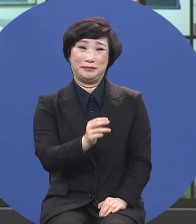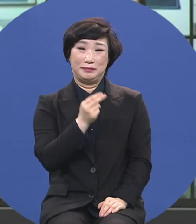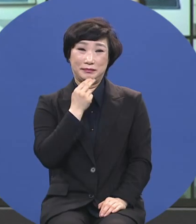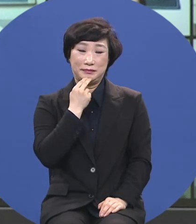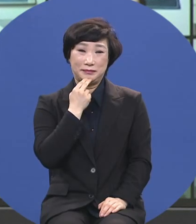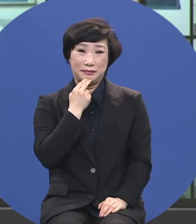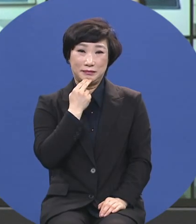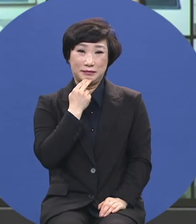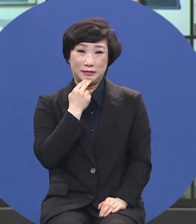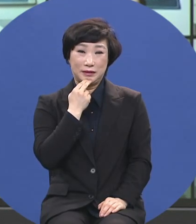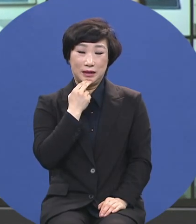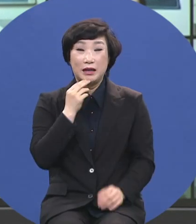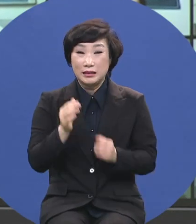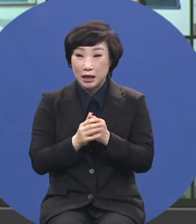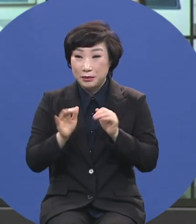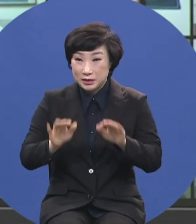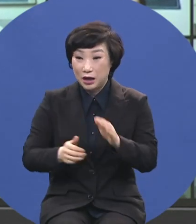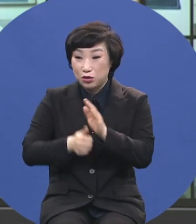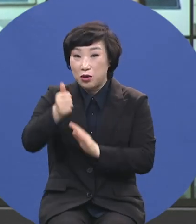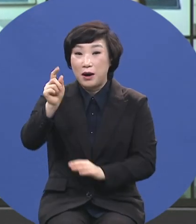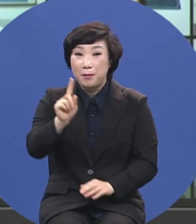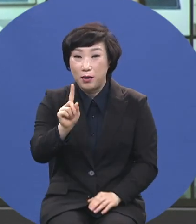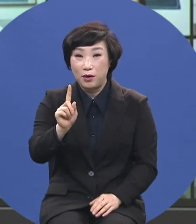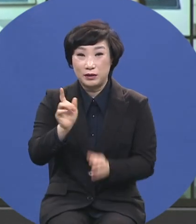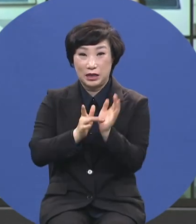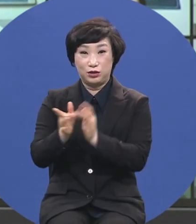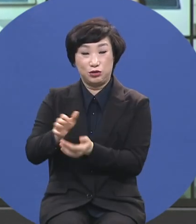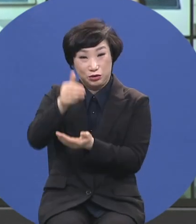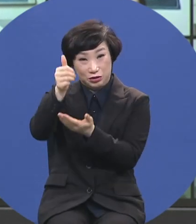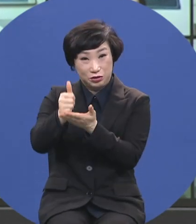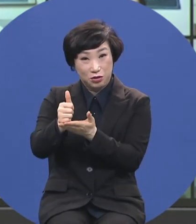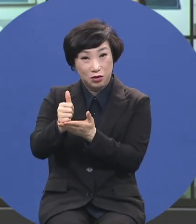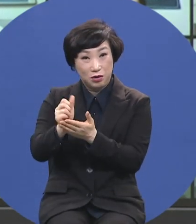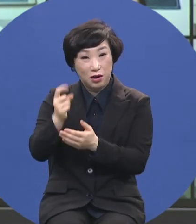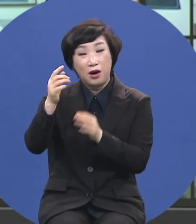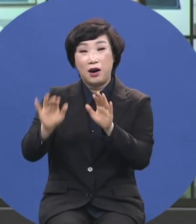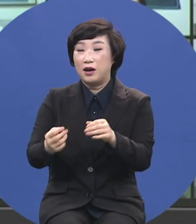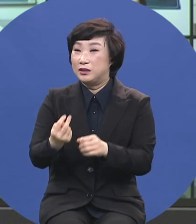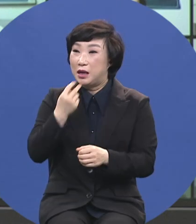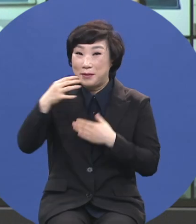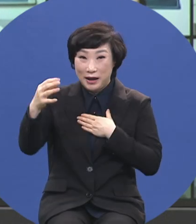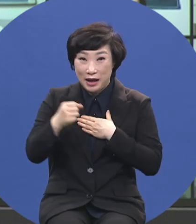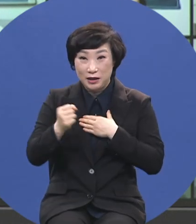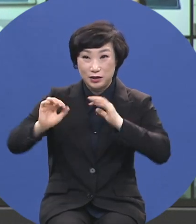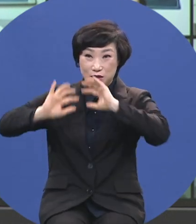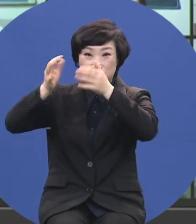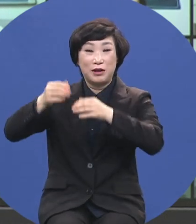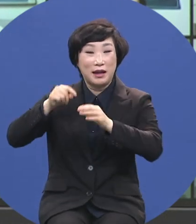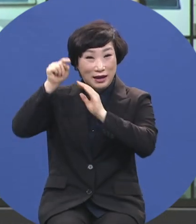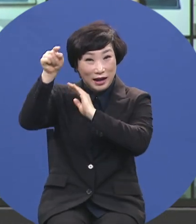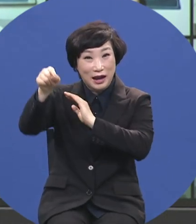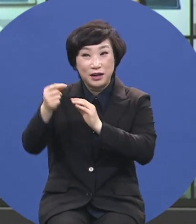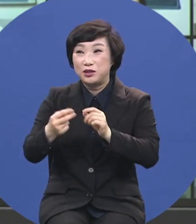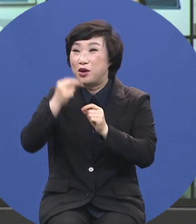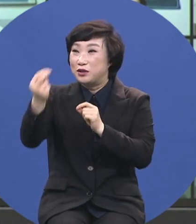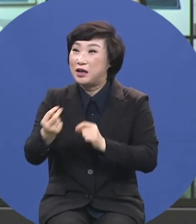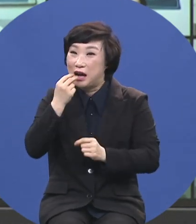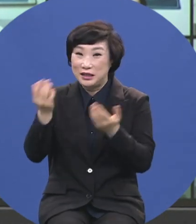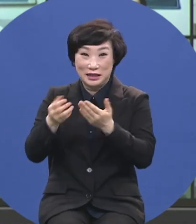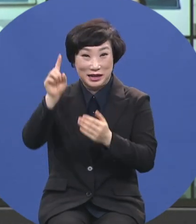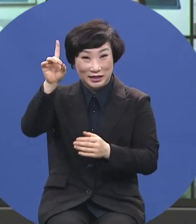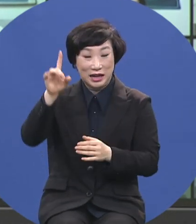없다. 그러기에 소망은 예수로 얻은 생명으로 천국에서 영생하는 그것밖에 없다는